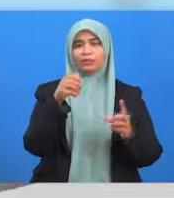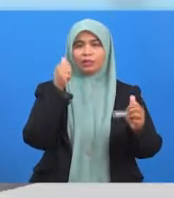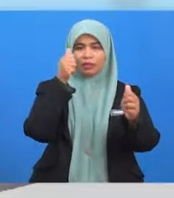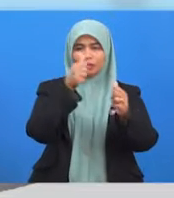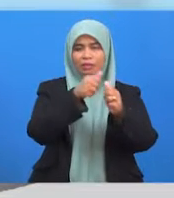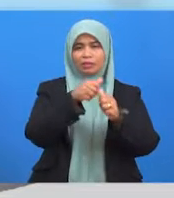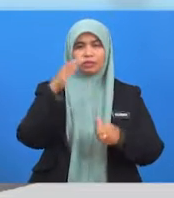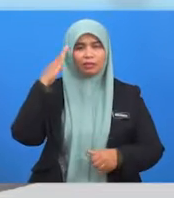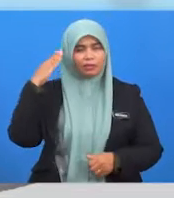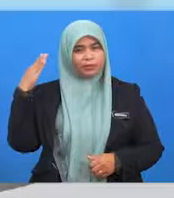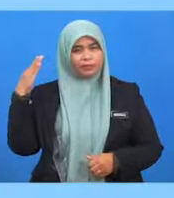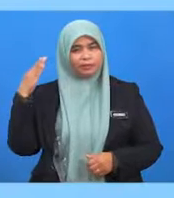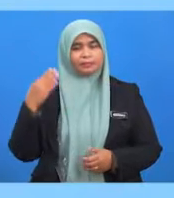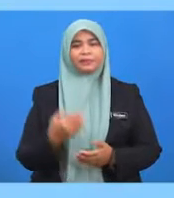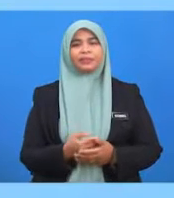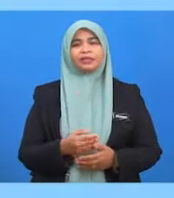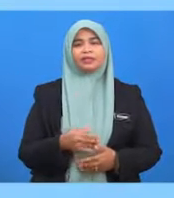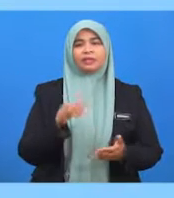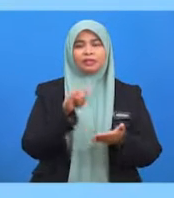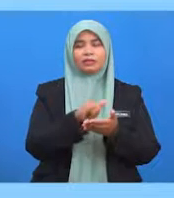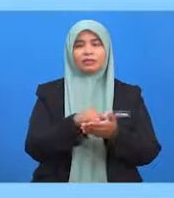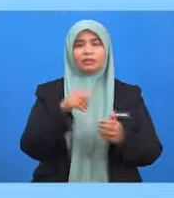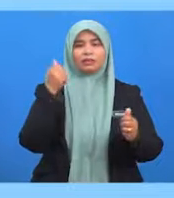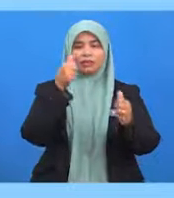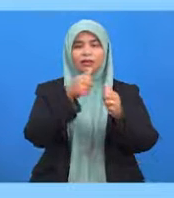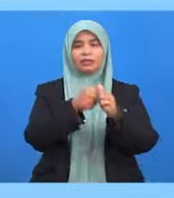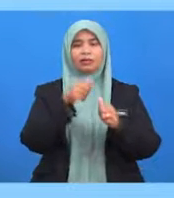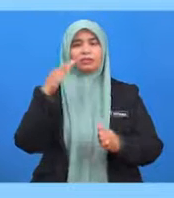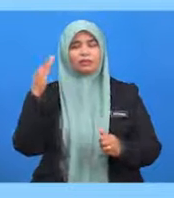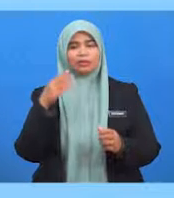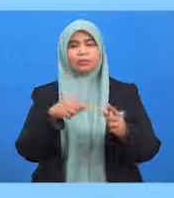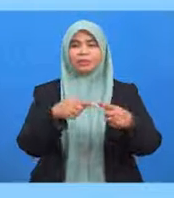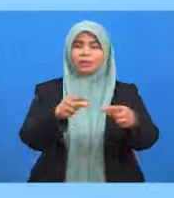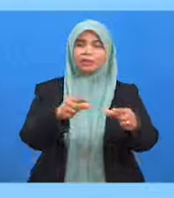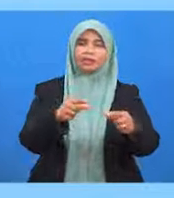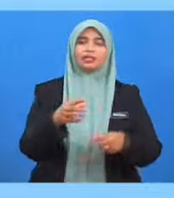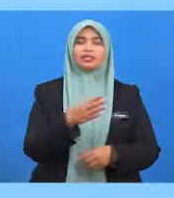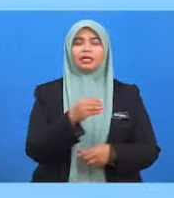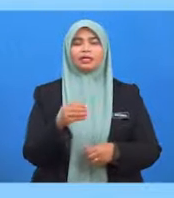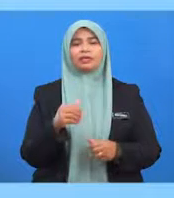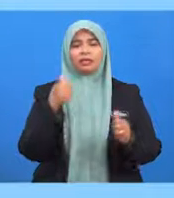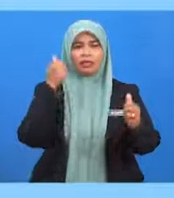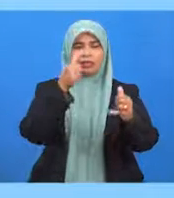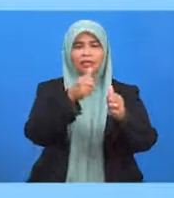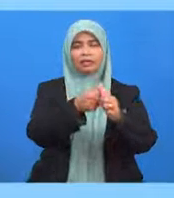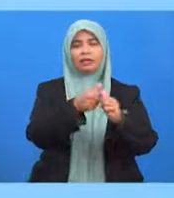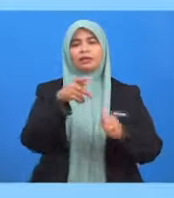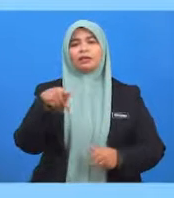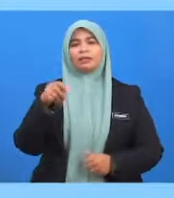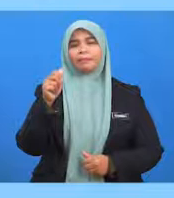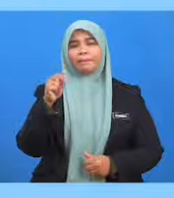bunyi, iaitu arah bunyi bergerak dan arah pantulan